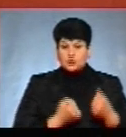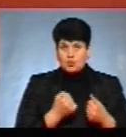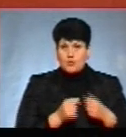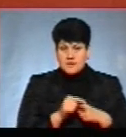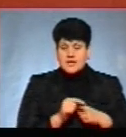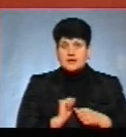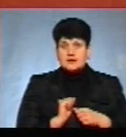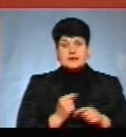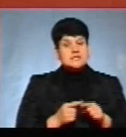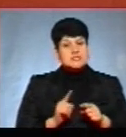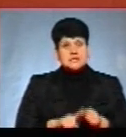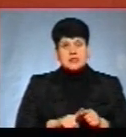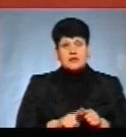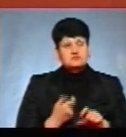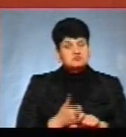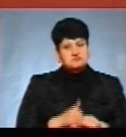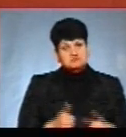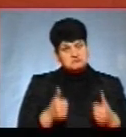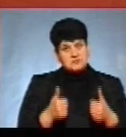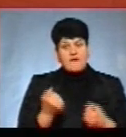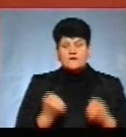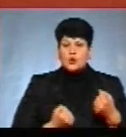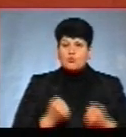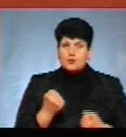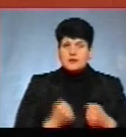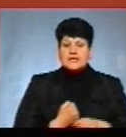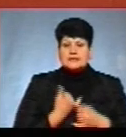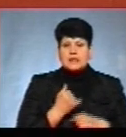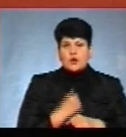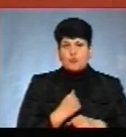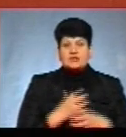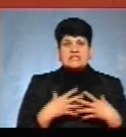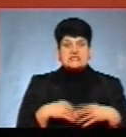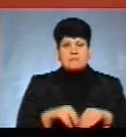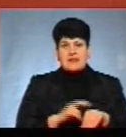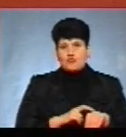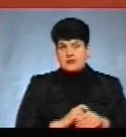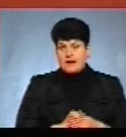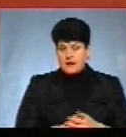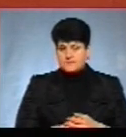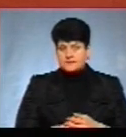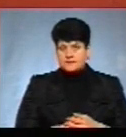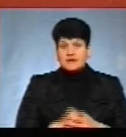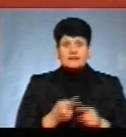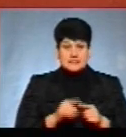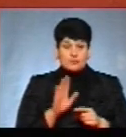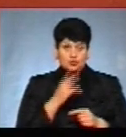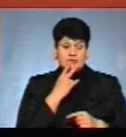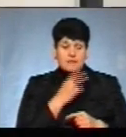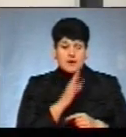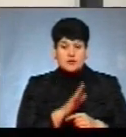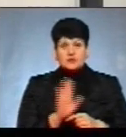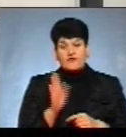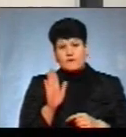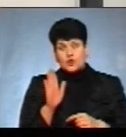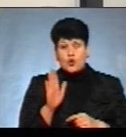автомобілі, я вважаю, що це дуже такі нормальні автомобілі сьогодні для роботи сімейного лікаря. І ви це будете